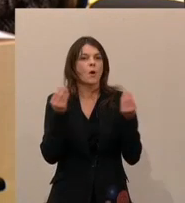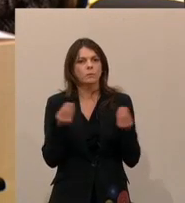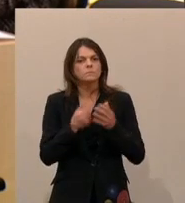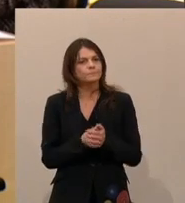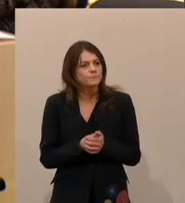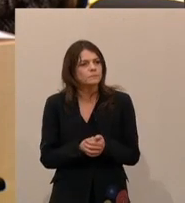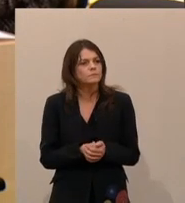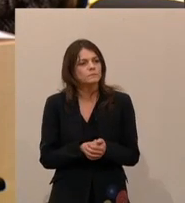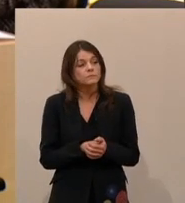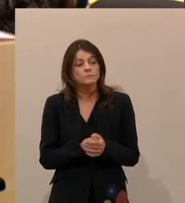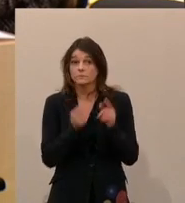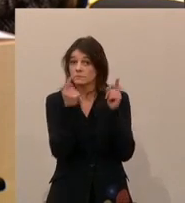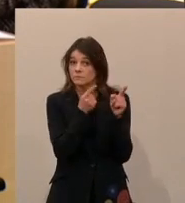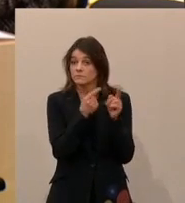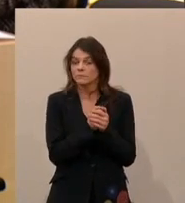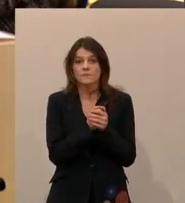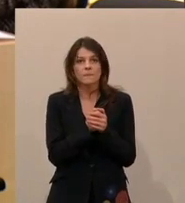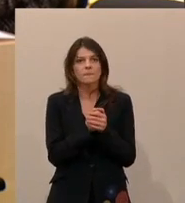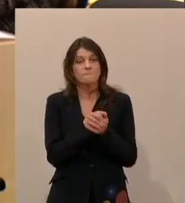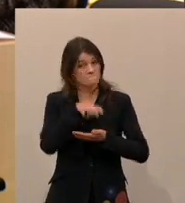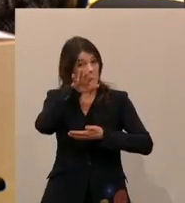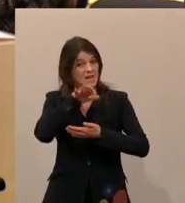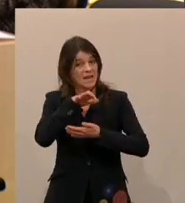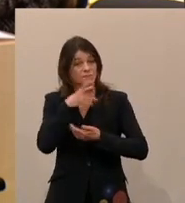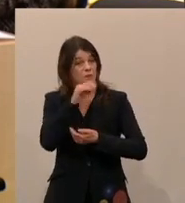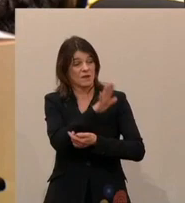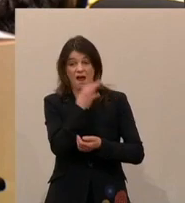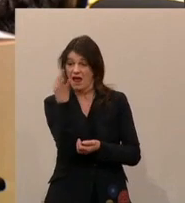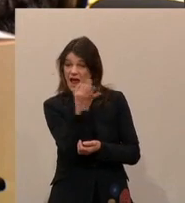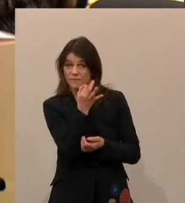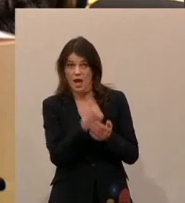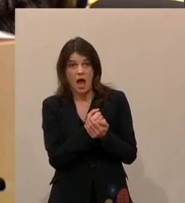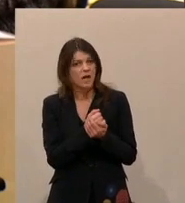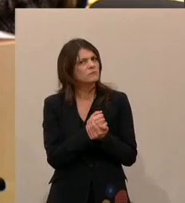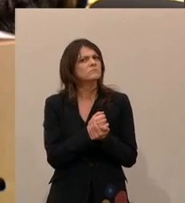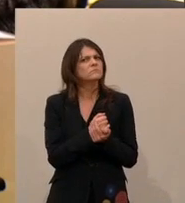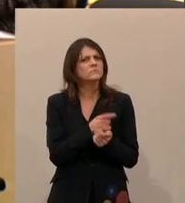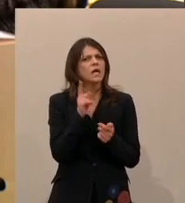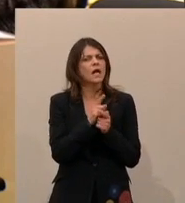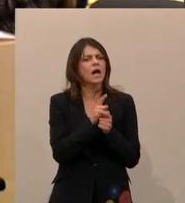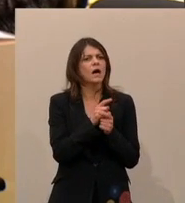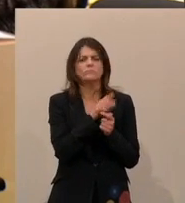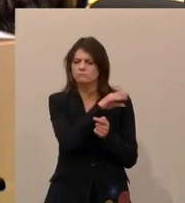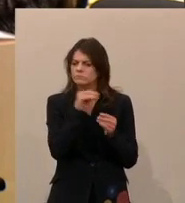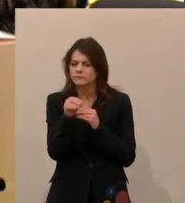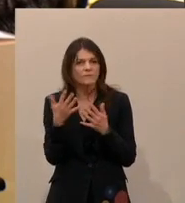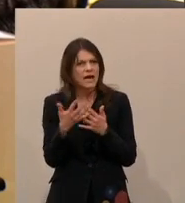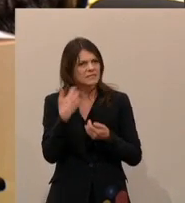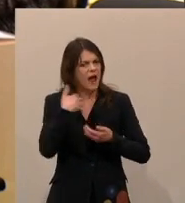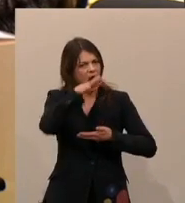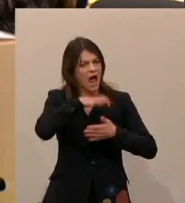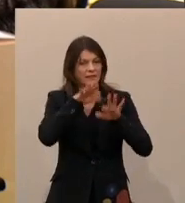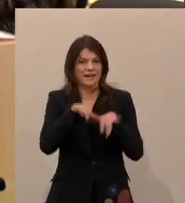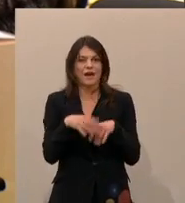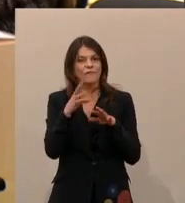Sie haben ja in der Textierung Ihrer Anfragen offenbar zurückgegriffen auf einen Artikel